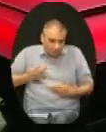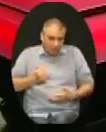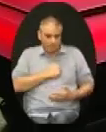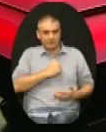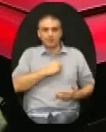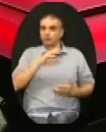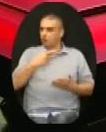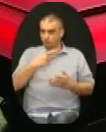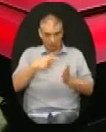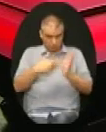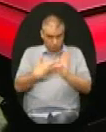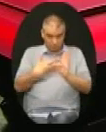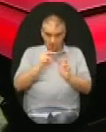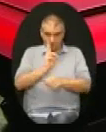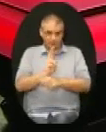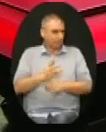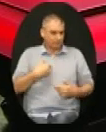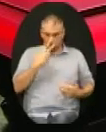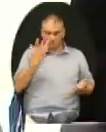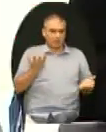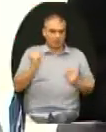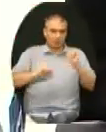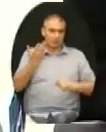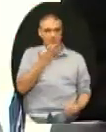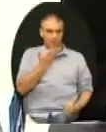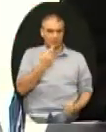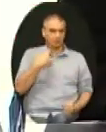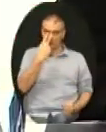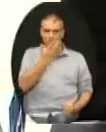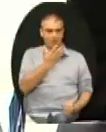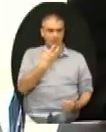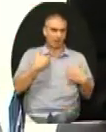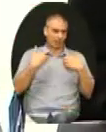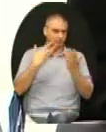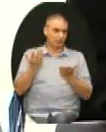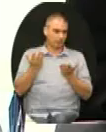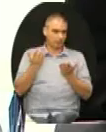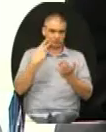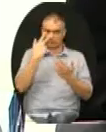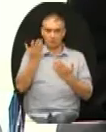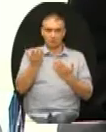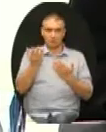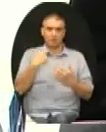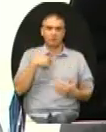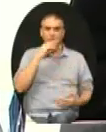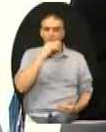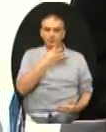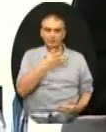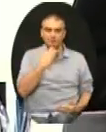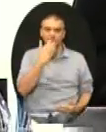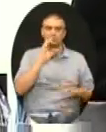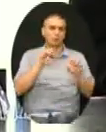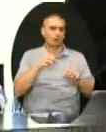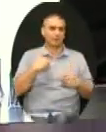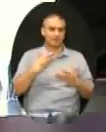לך פוליגרף למתחזים? מה, אני לא רואה איך שהוא מתנהל. אני לא רואה את ההצגה הזאת שאני רואה כאן. אגב, תוך כדי שאנחנו מדברים, סיפור הכלב,